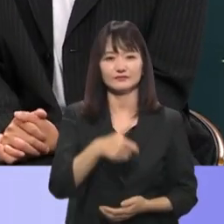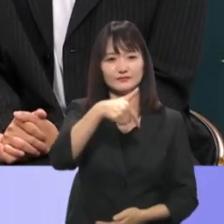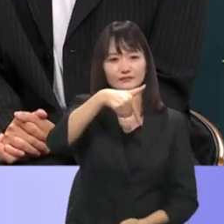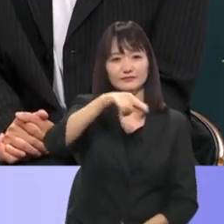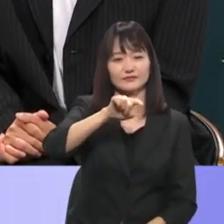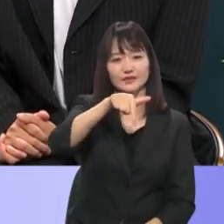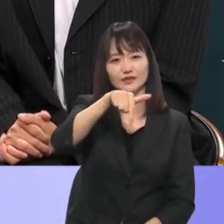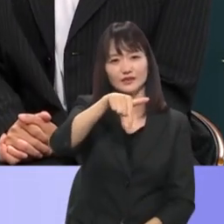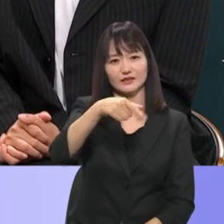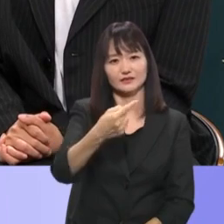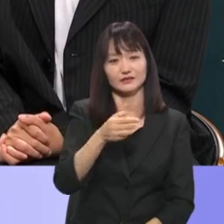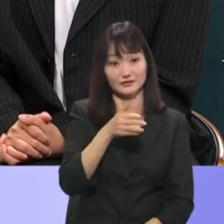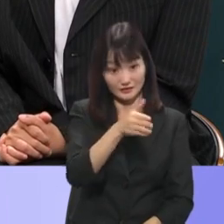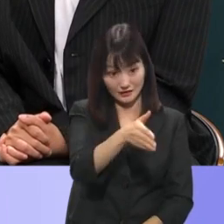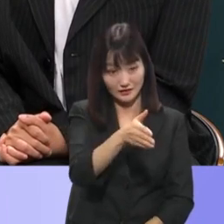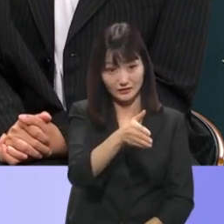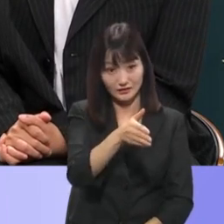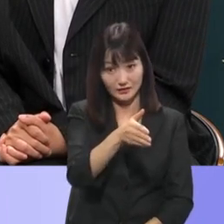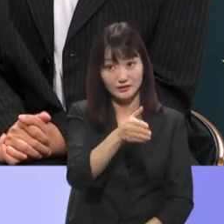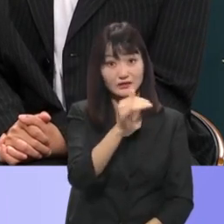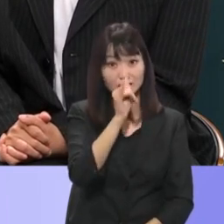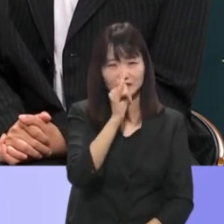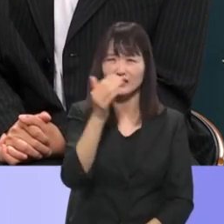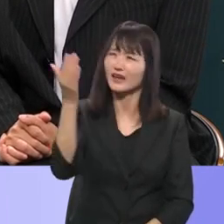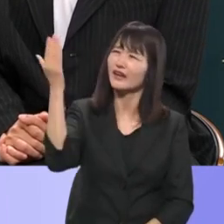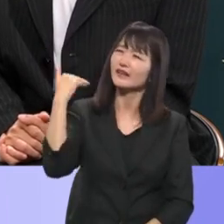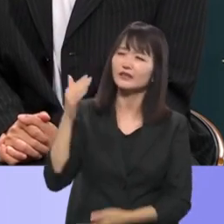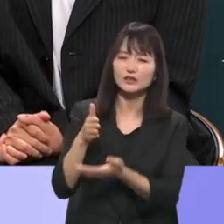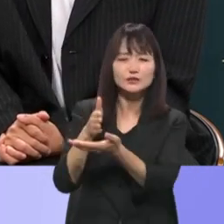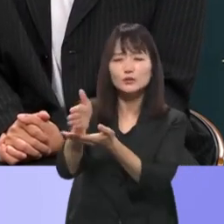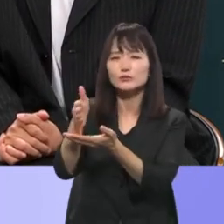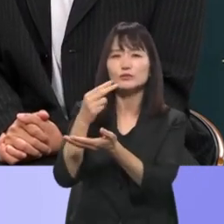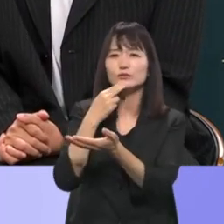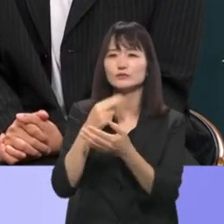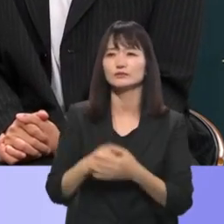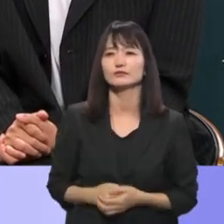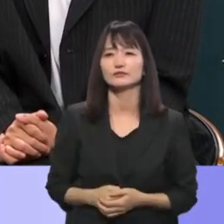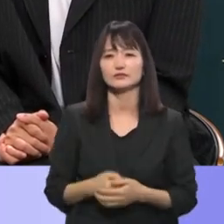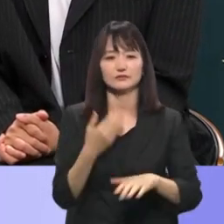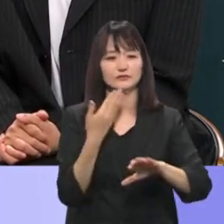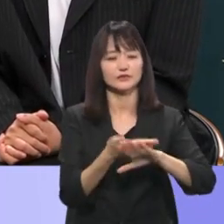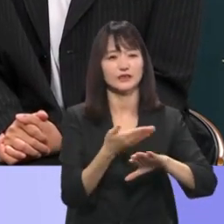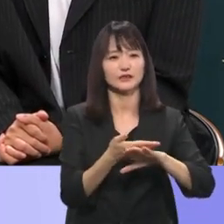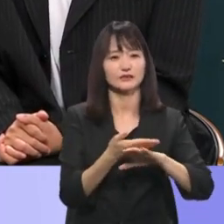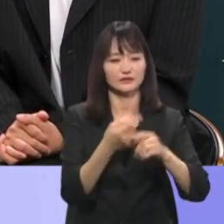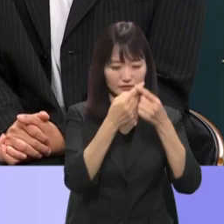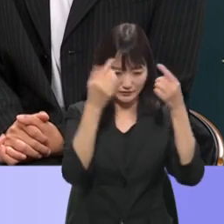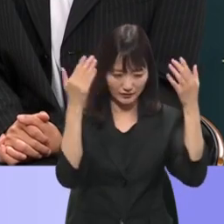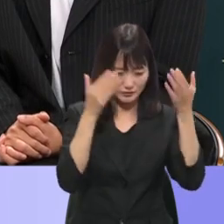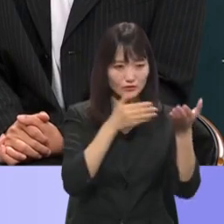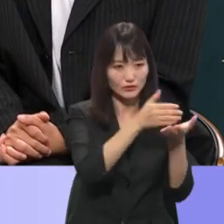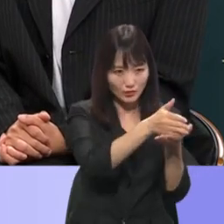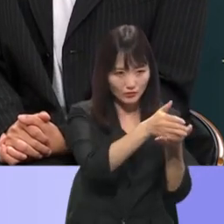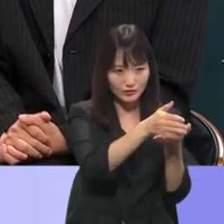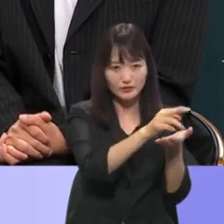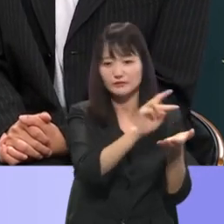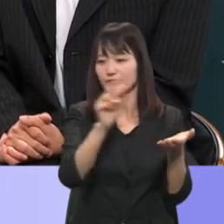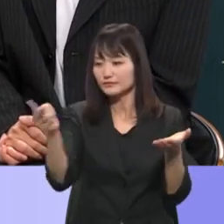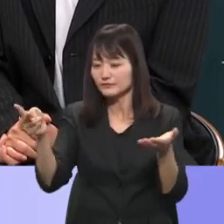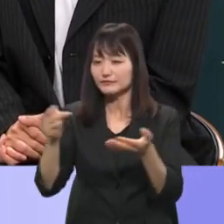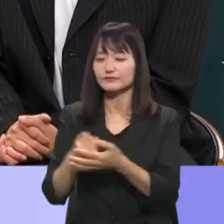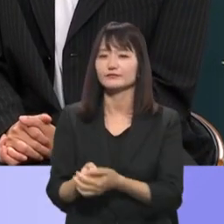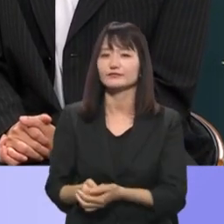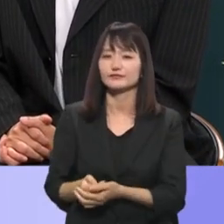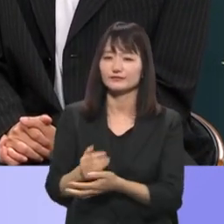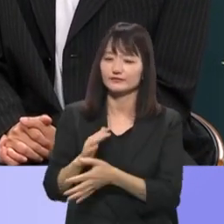예전에는 그런게 전공적인 과가 없어서 다른 전공을 하다가 이제 개그맨을 하시는 분들이 되게 많았거든요 저희도